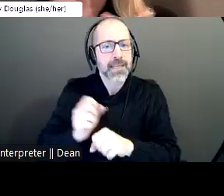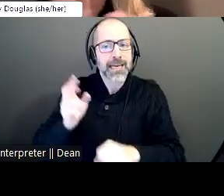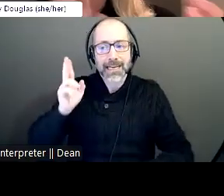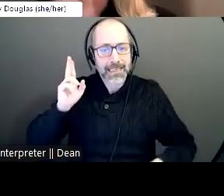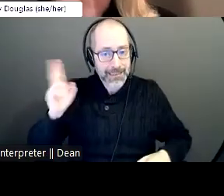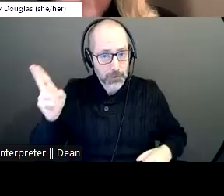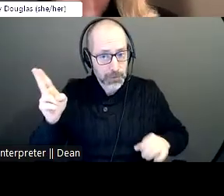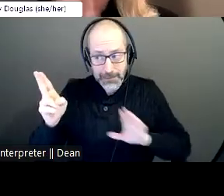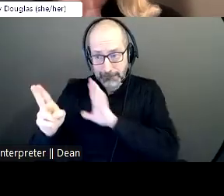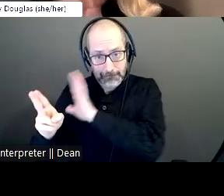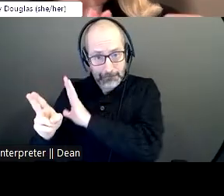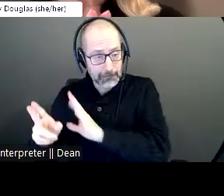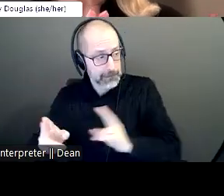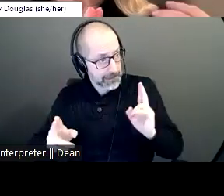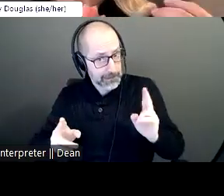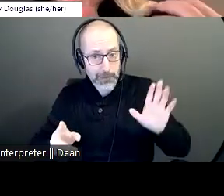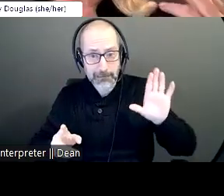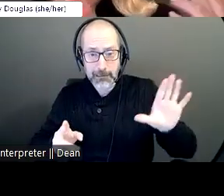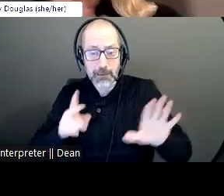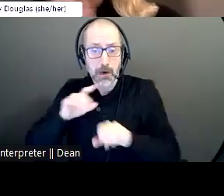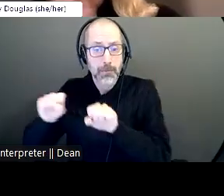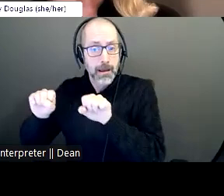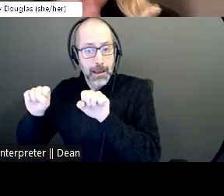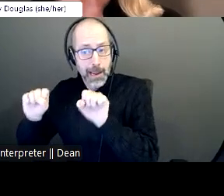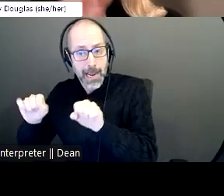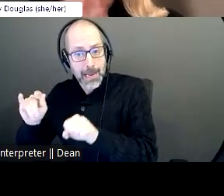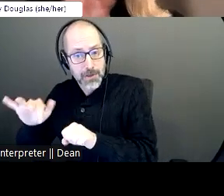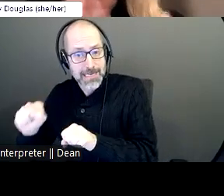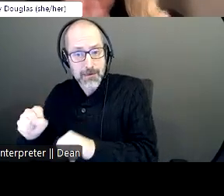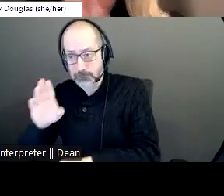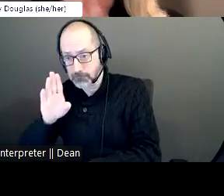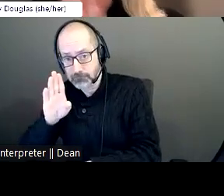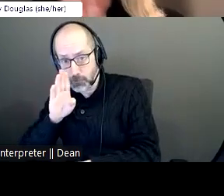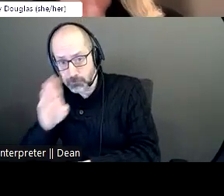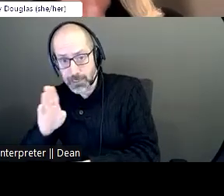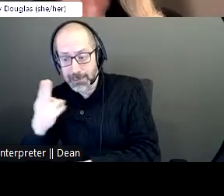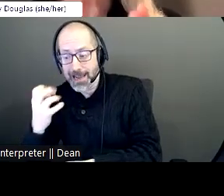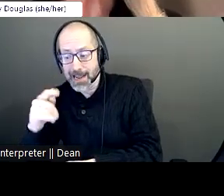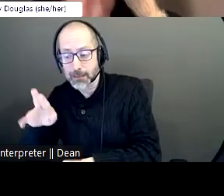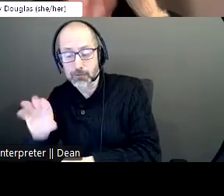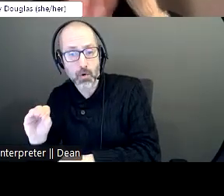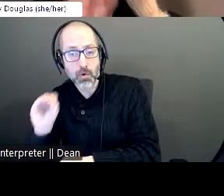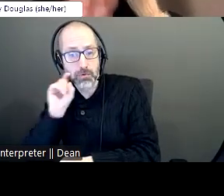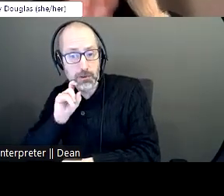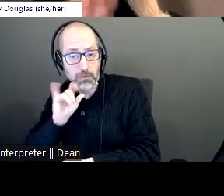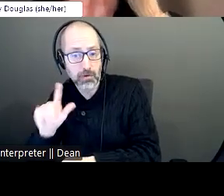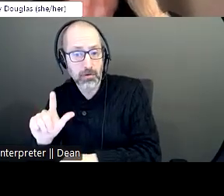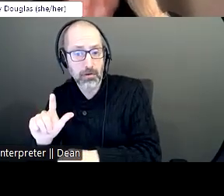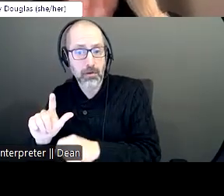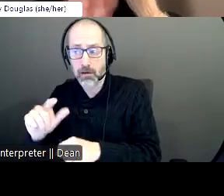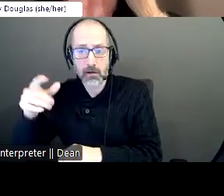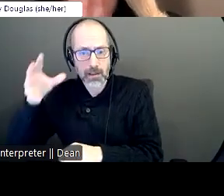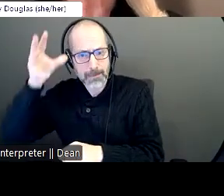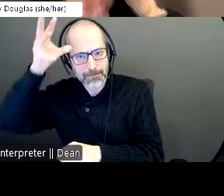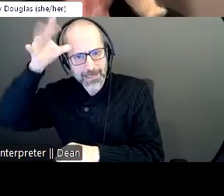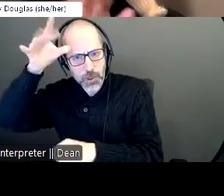Des histoires réalité actuelles, vraiment interreliées, c'est-à-dire entre l'hétérosexisme et la patriarché. Tout ceci